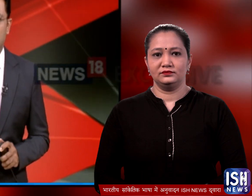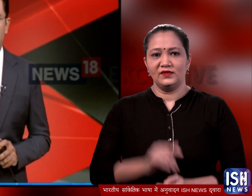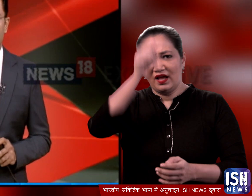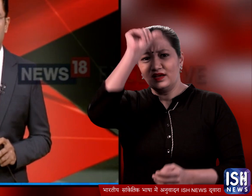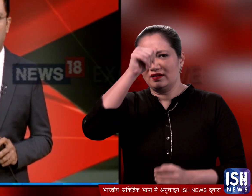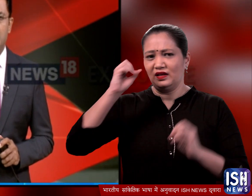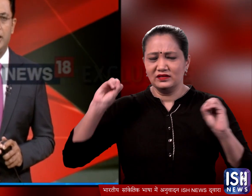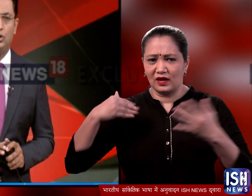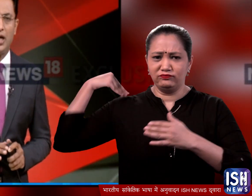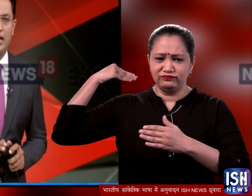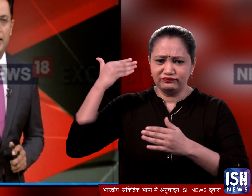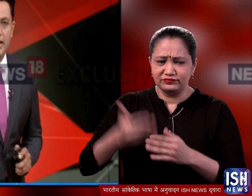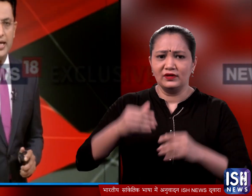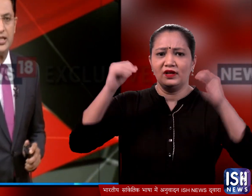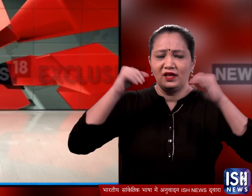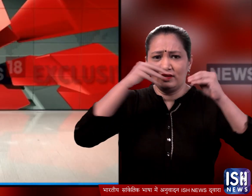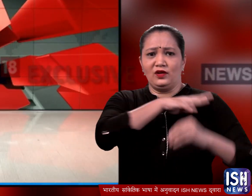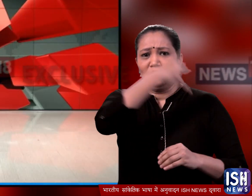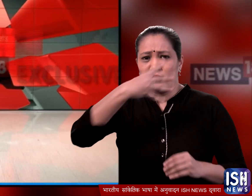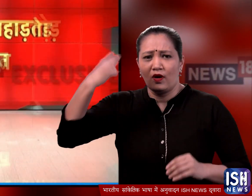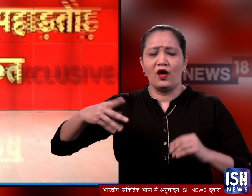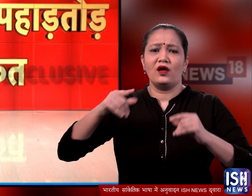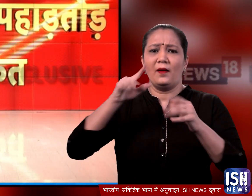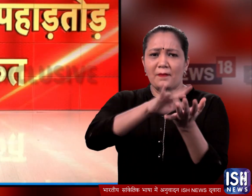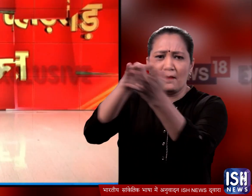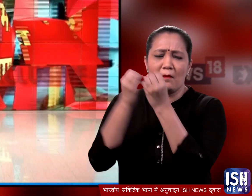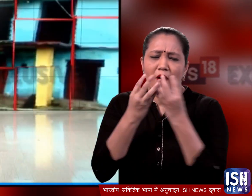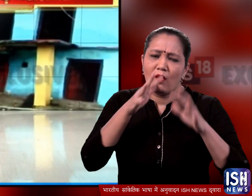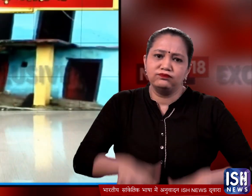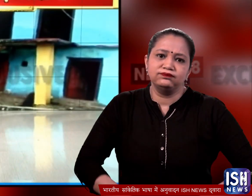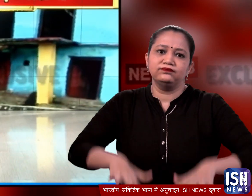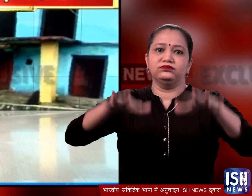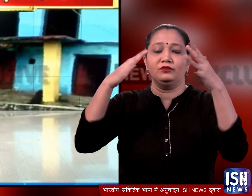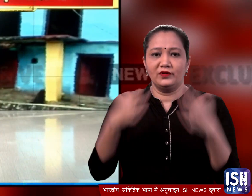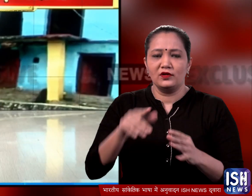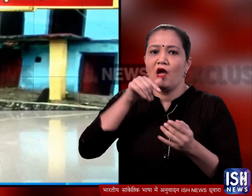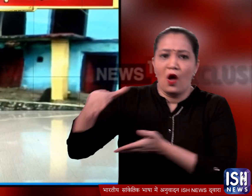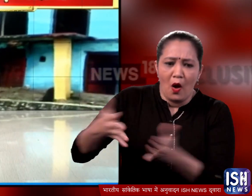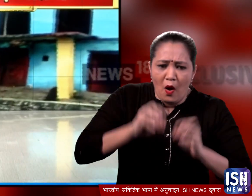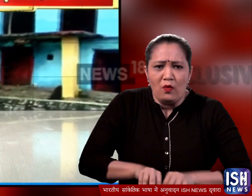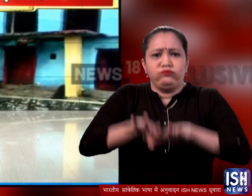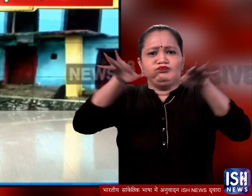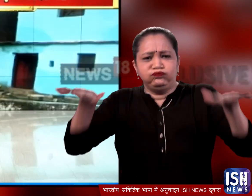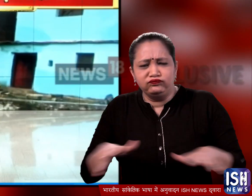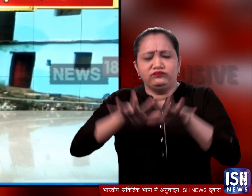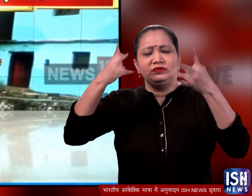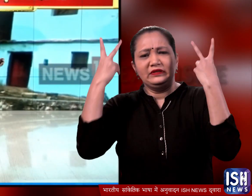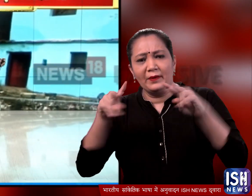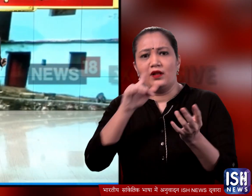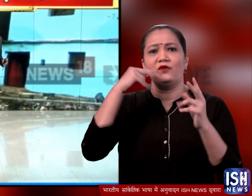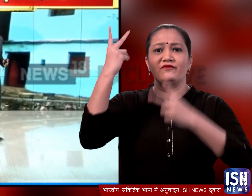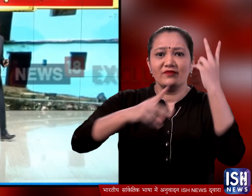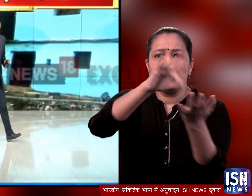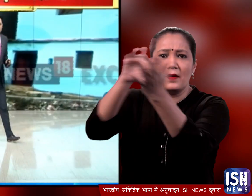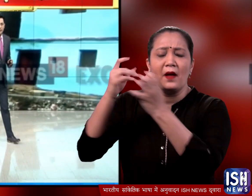रविवार से लगातार हो रही बारिश ने उत्तराखंड के कई जिलों में बाढ़ जैसे हालात बना दिए। ज्यादातर नदियां उफान पर हैं। राज्य के कई पर्यटन स्थलों पर